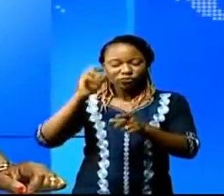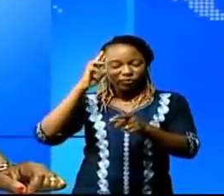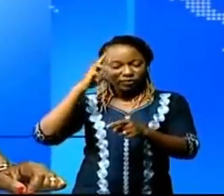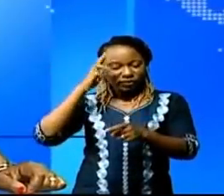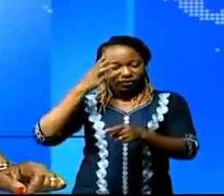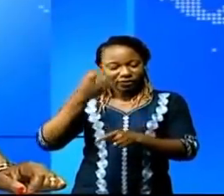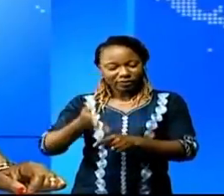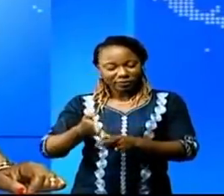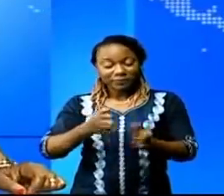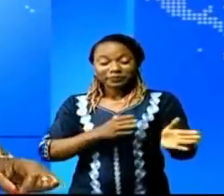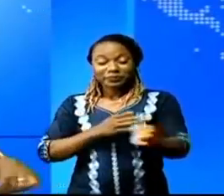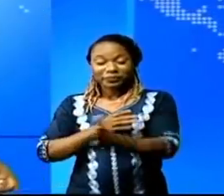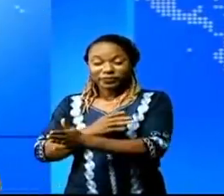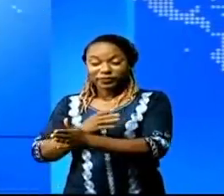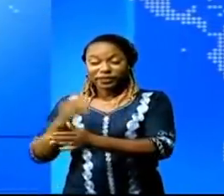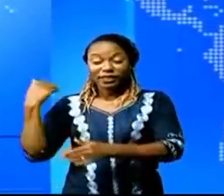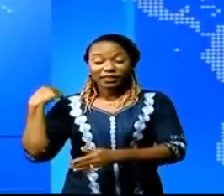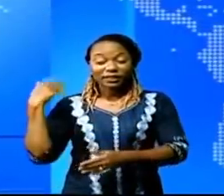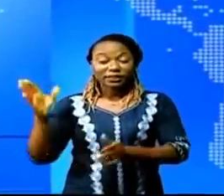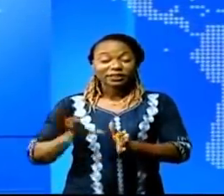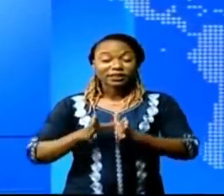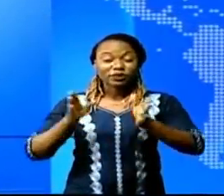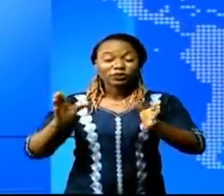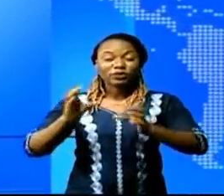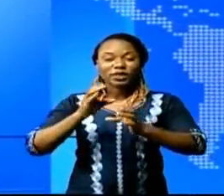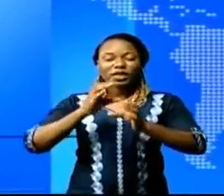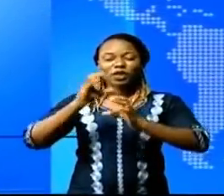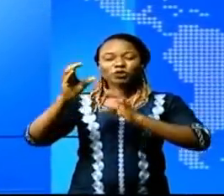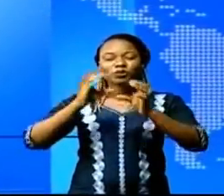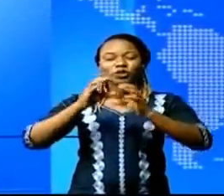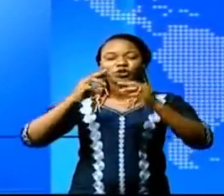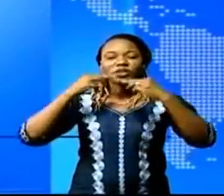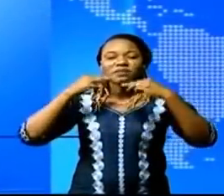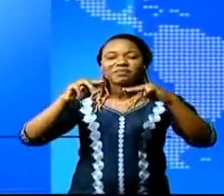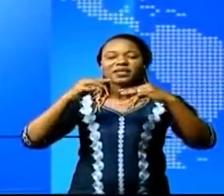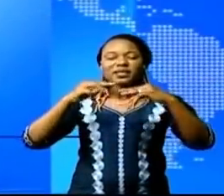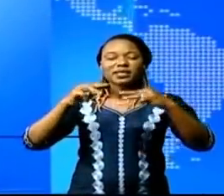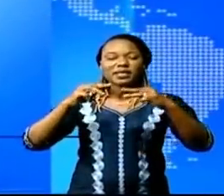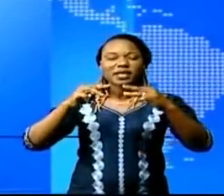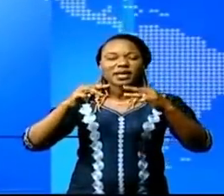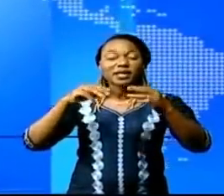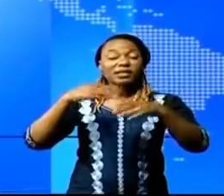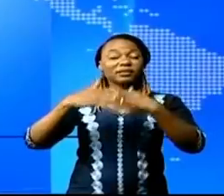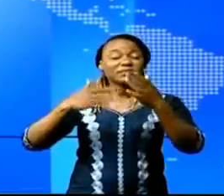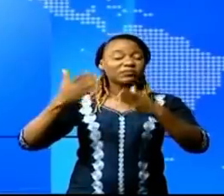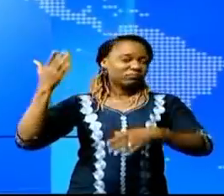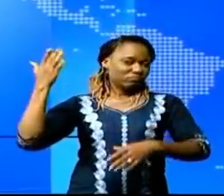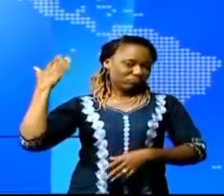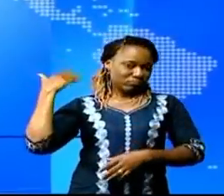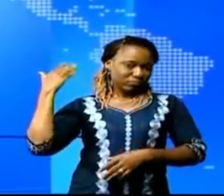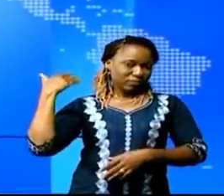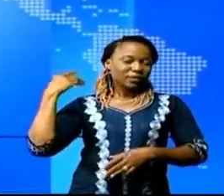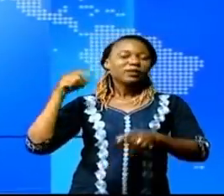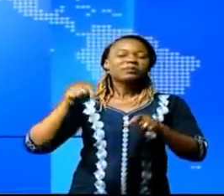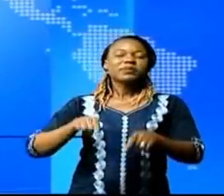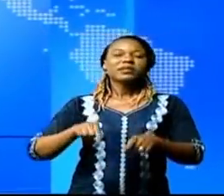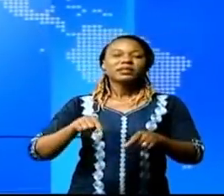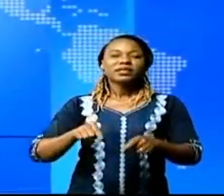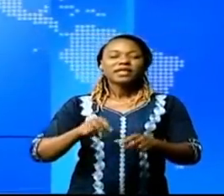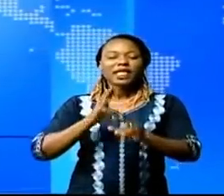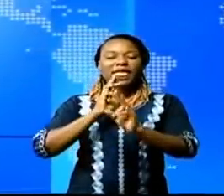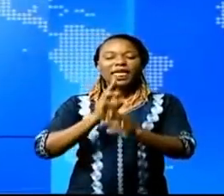Vous le savez, les états généraux de la communication et des médias ont eu lieu à Kinshasa. L'heure est actuellement à